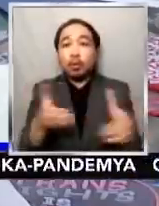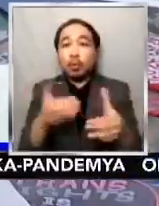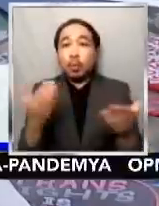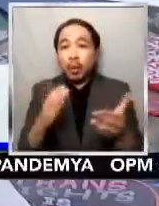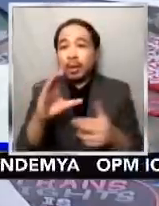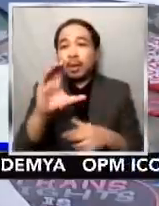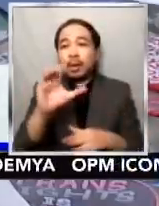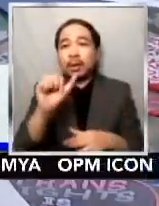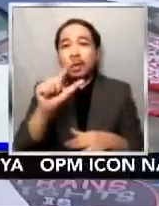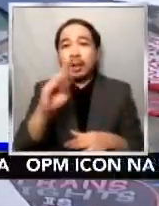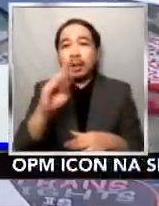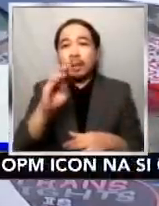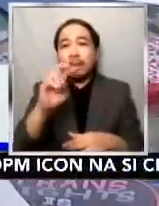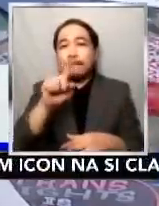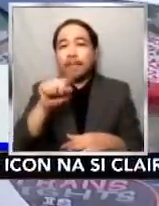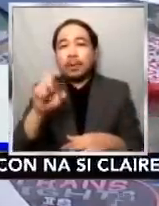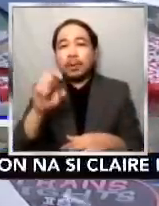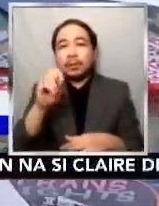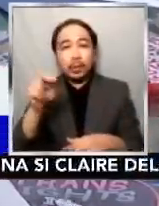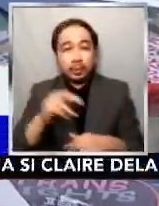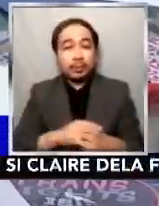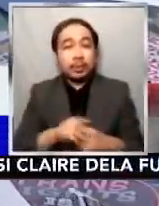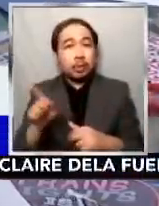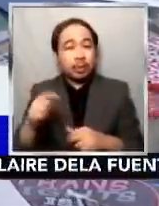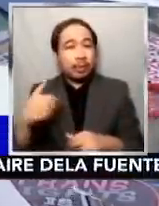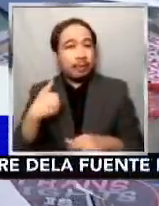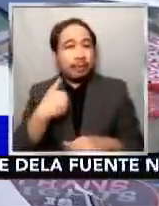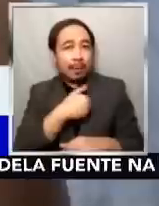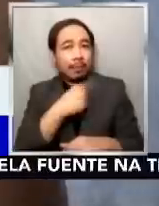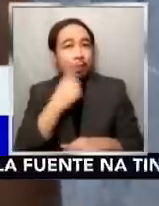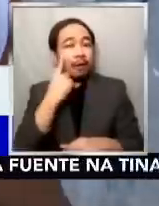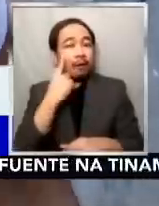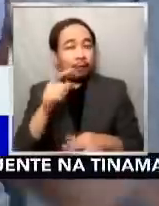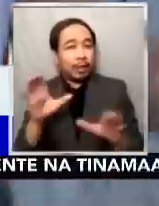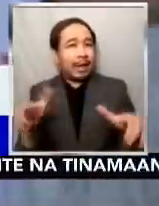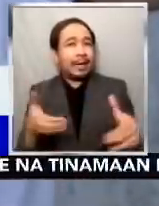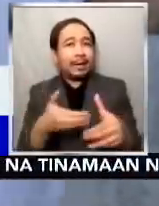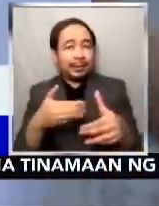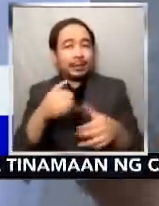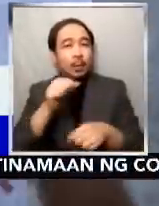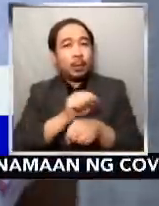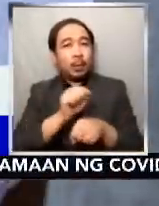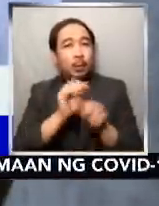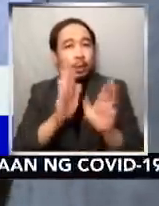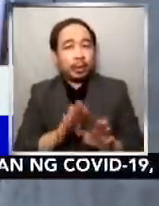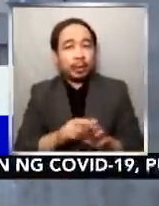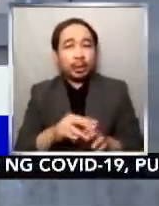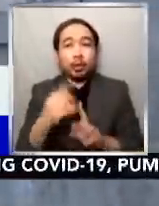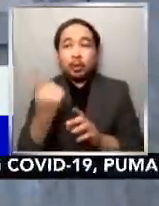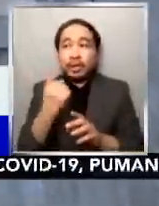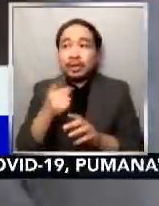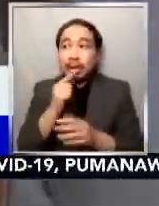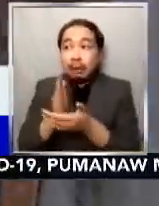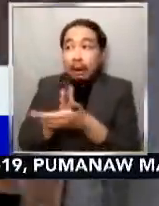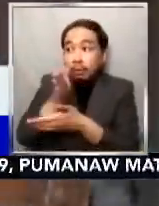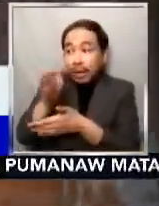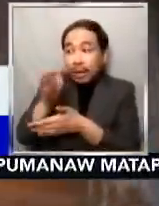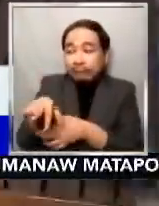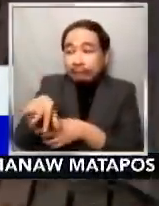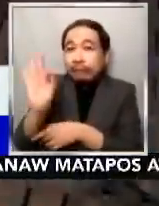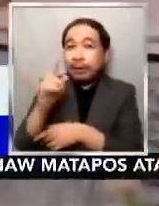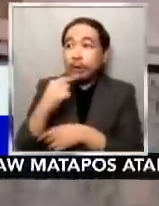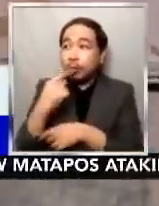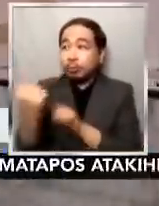sila ng alyansa ng manggagawa sa enklabo. Caretaker lang ng bahay ang inabutan ng mga operatiba.